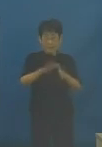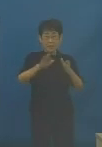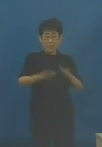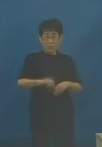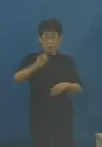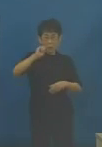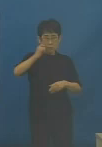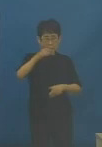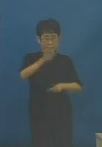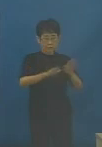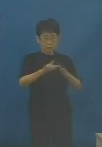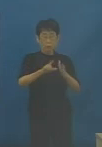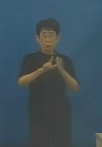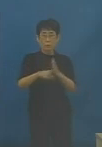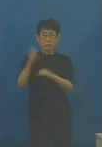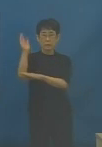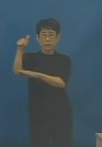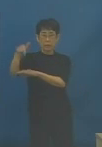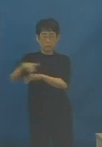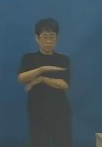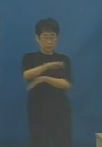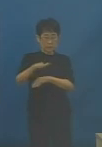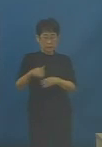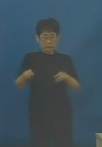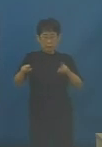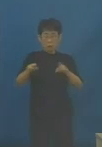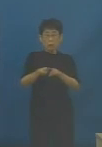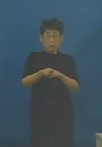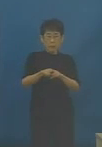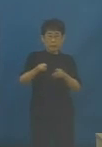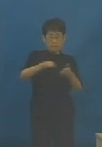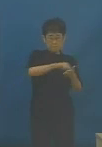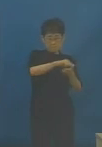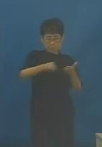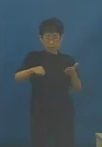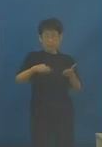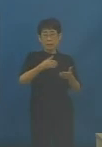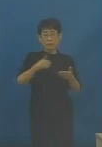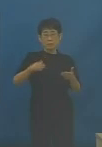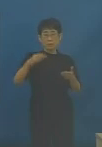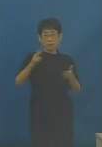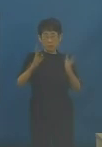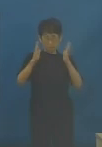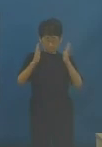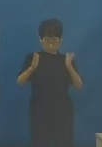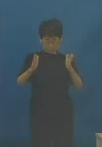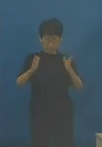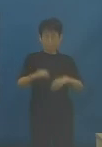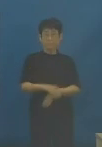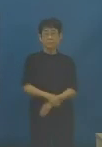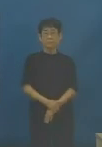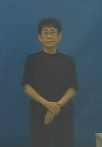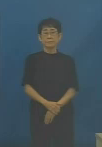皆様とともに打開できるように全力を挙げてまいりたいと思います。